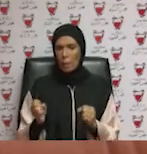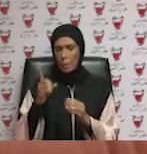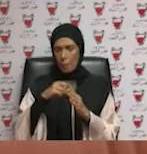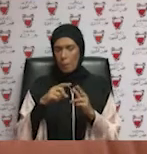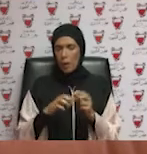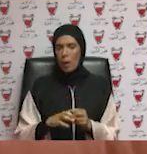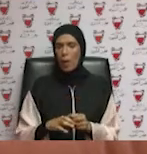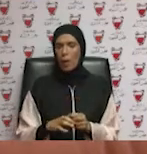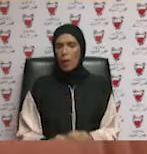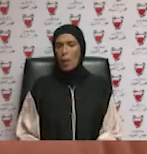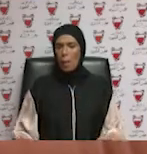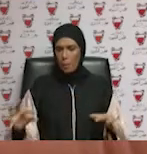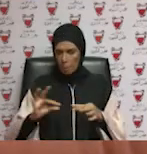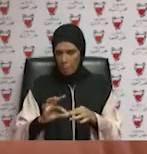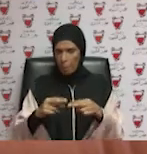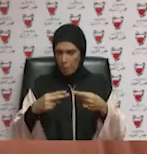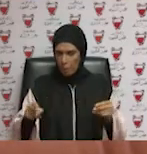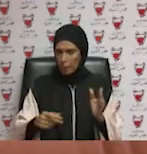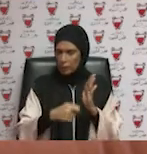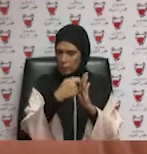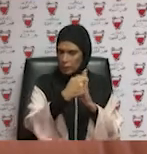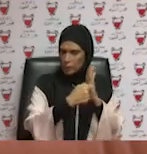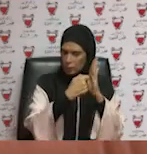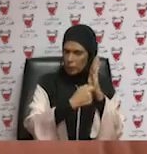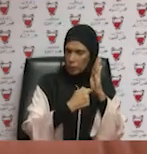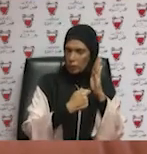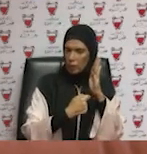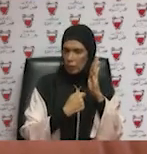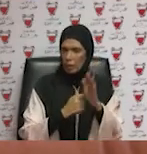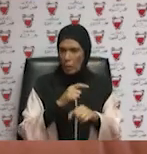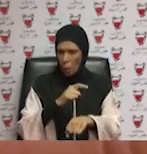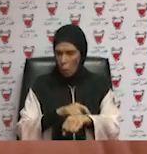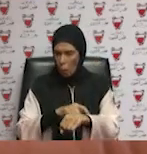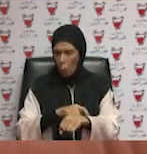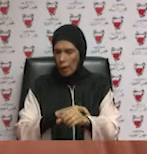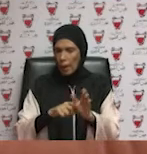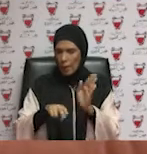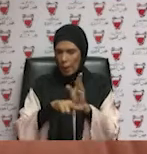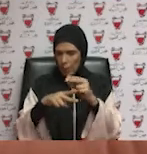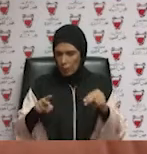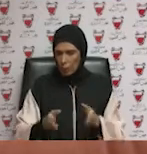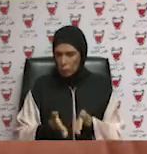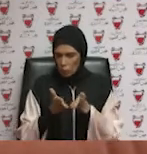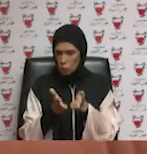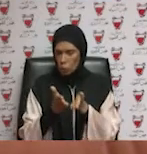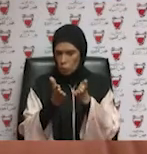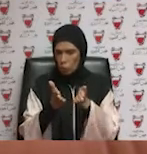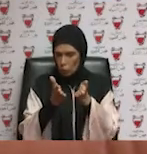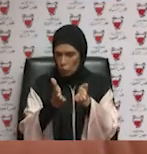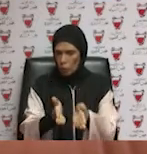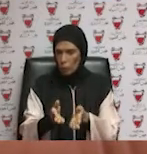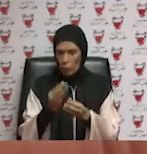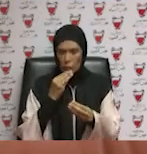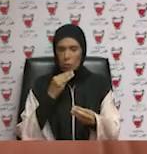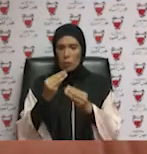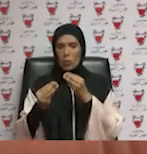ونتفق حول سياق معين بأن تكون مدة ترخيص السفن وسلامة السفن، وما ناقشنا في